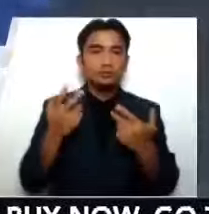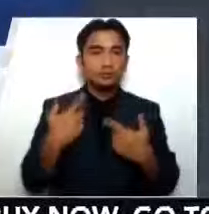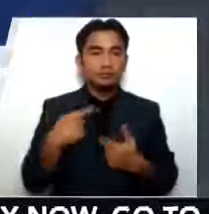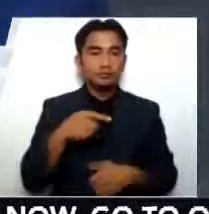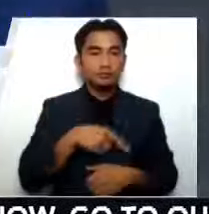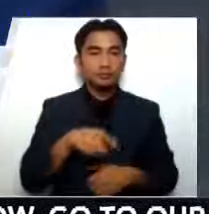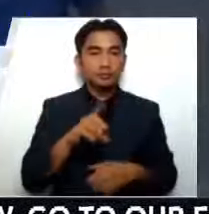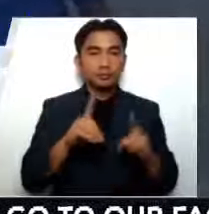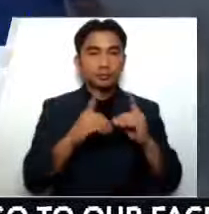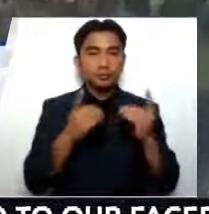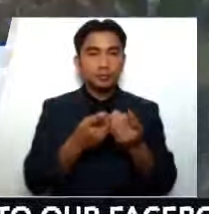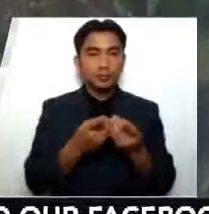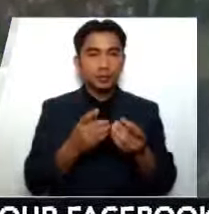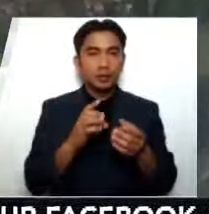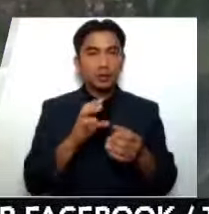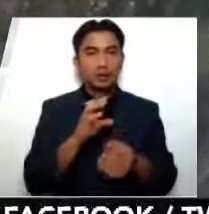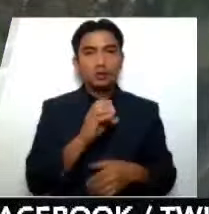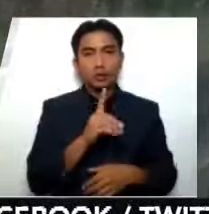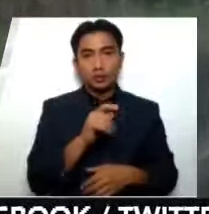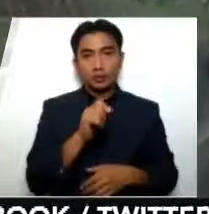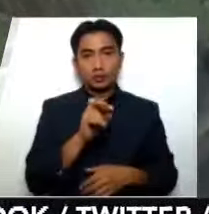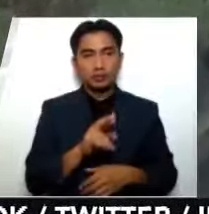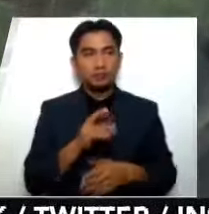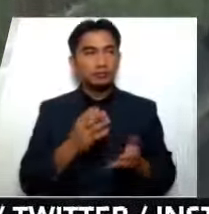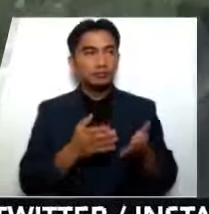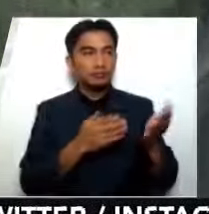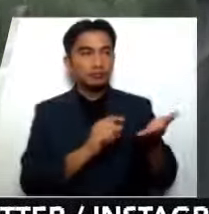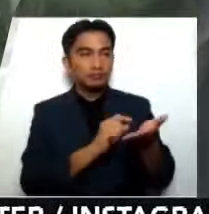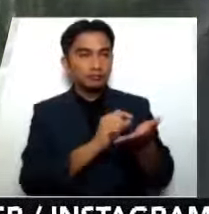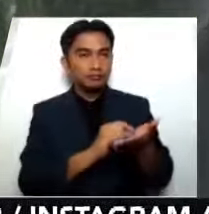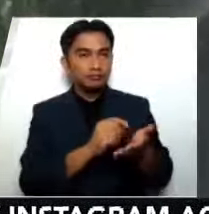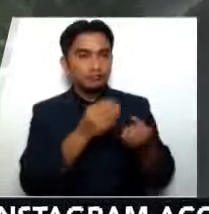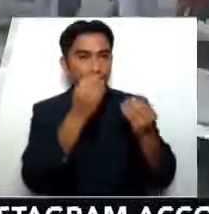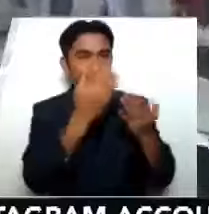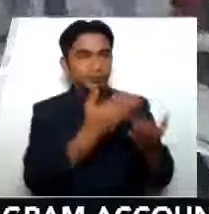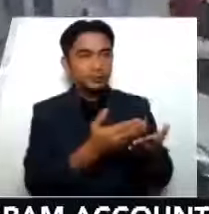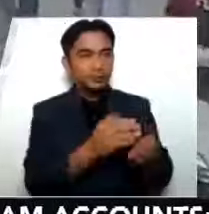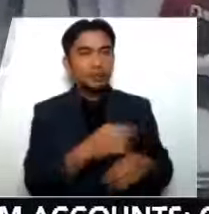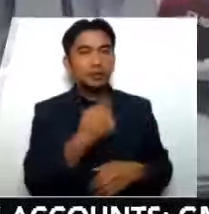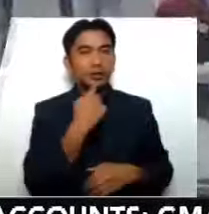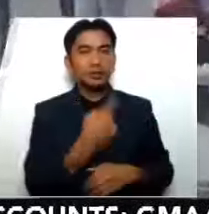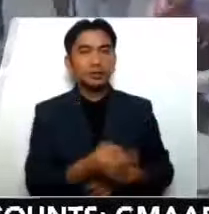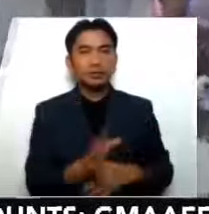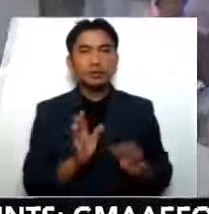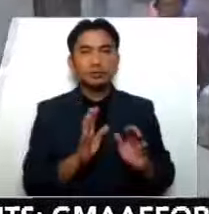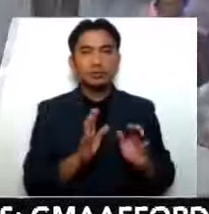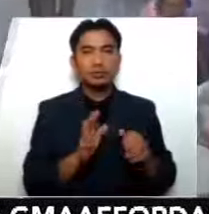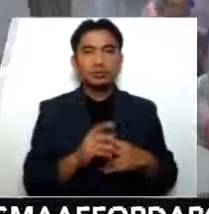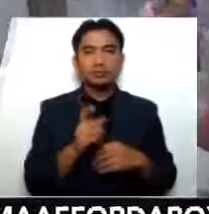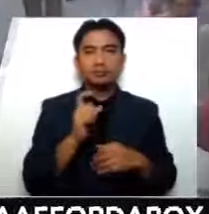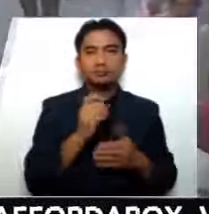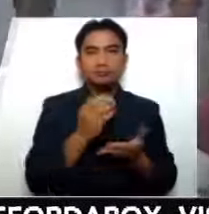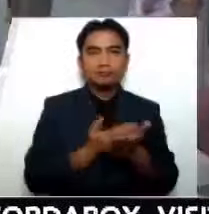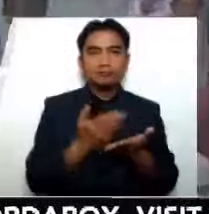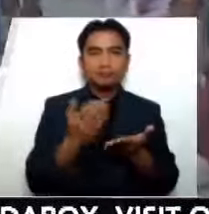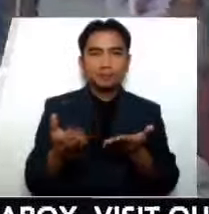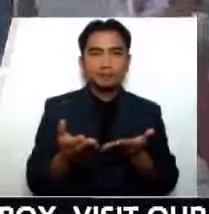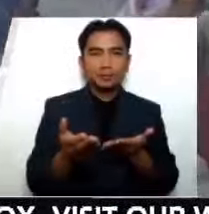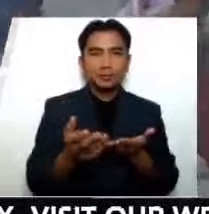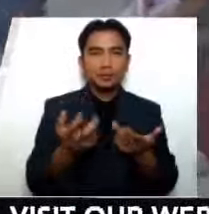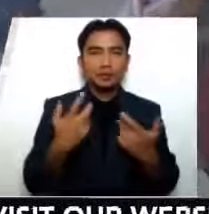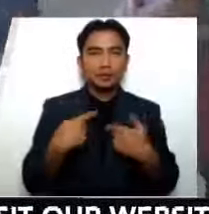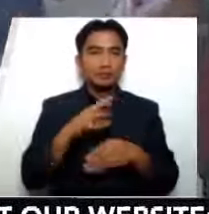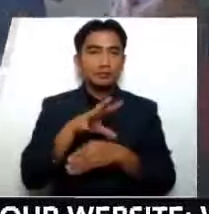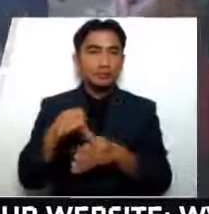Transportation kay Escudero. Anila, di raw kailangan bumili agad ng modern jeepney pag nag-consolidate. Bagamat, kailangan pa